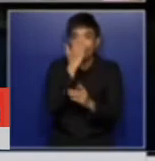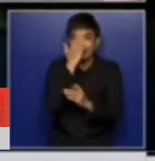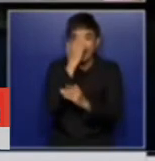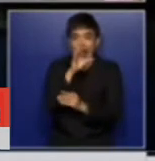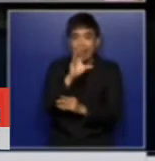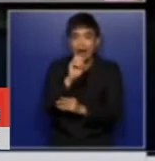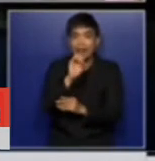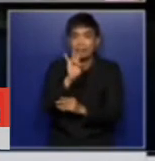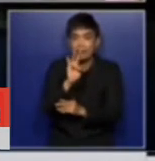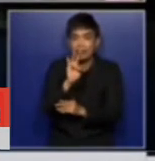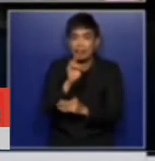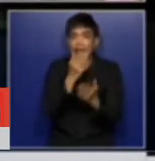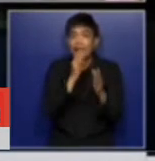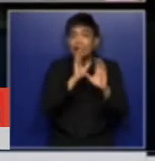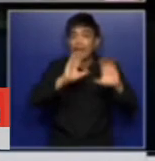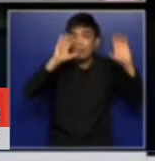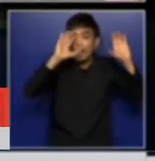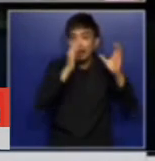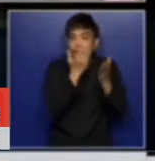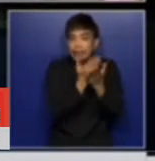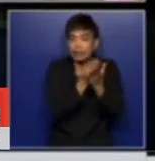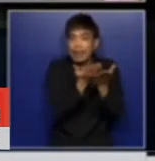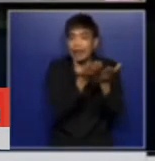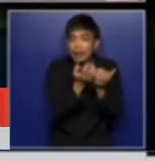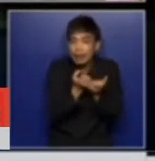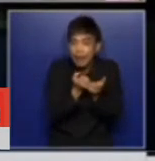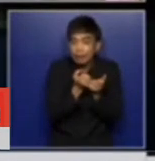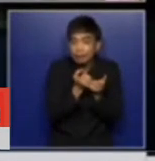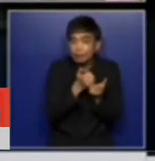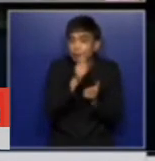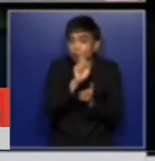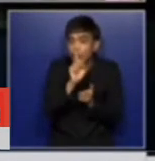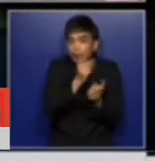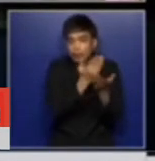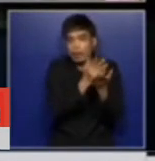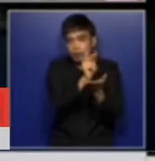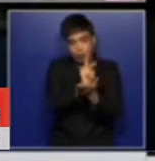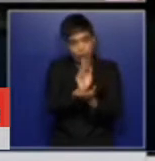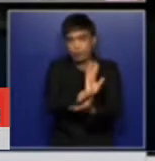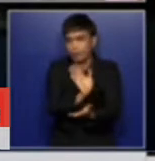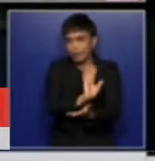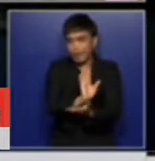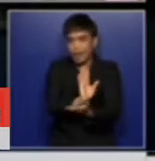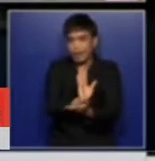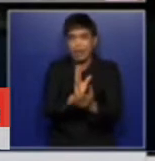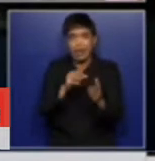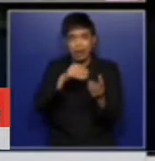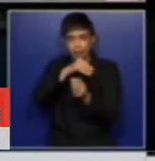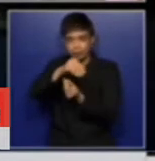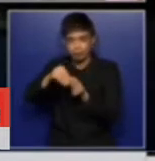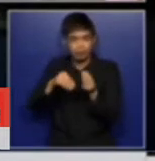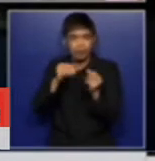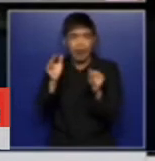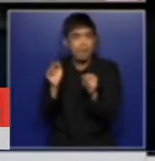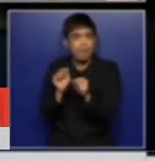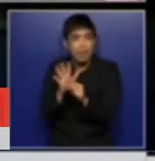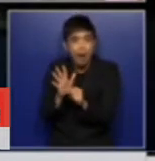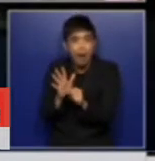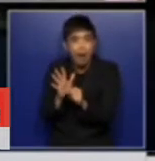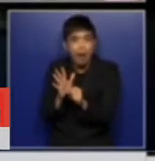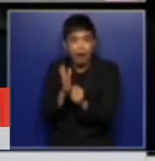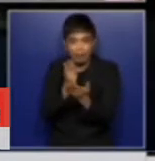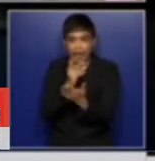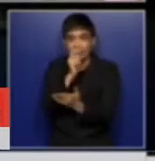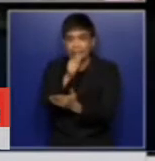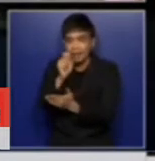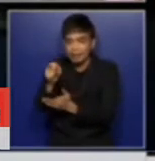าจากเงินกู้ที่ไม่ได้มาจากเงินกู้เนี่ยมันจะไม่พอกับรายจ่ายประจำและรายจ่ายเพื่อที่เราจะเอาไปช